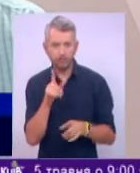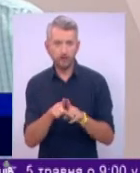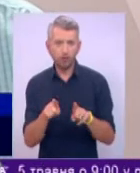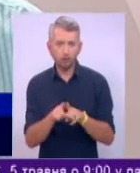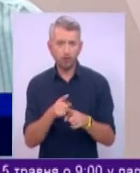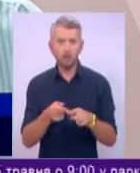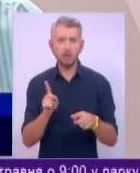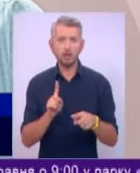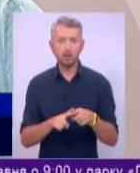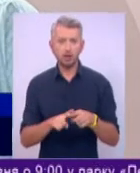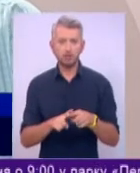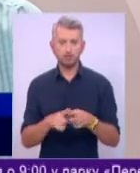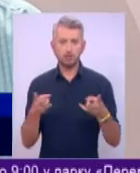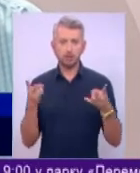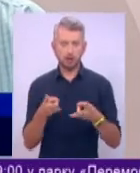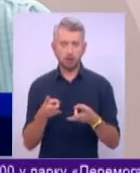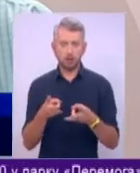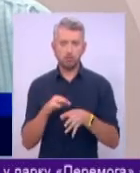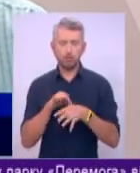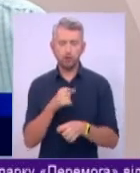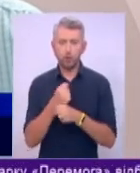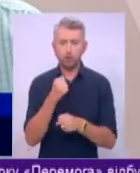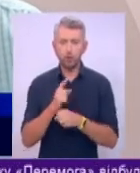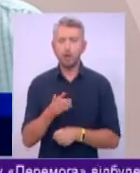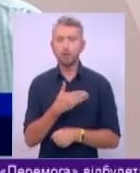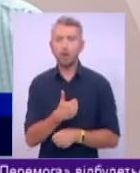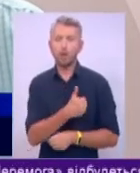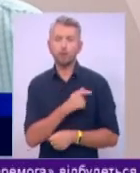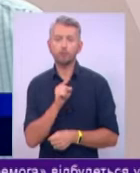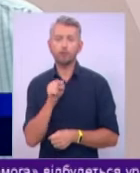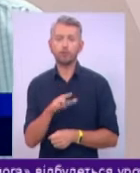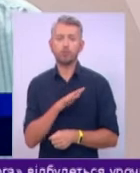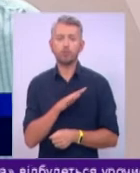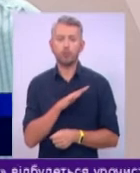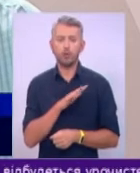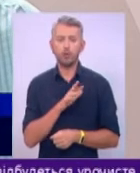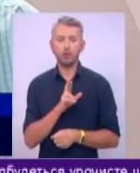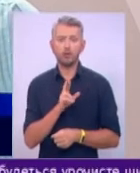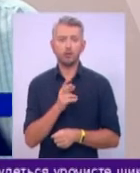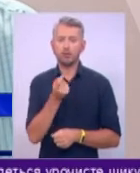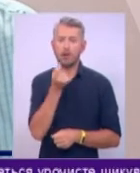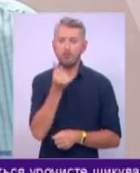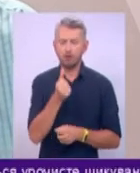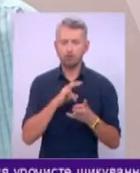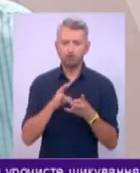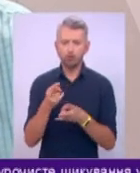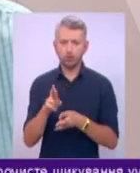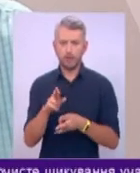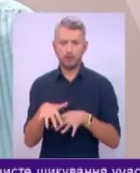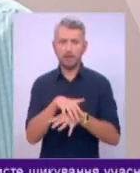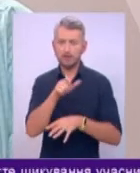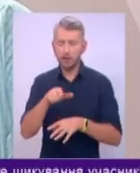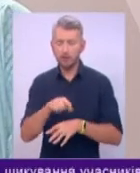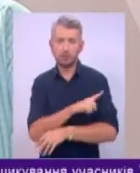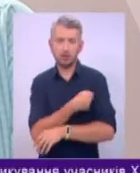це треба над цим проводити роботу. Але ми хочемо, щоб воно було з якомога меншою шкодою для населення і для